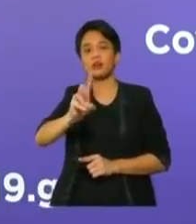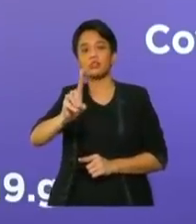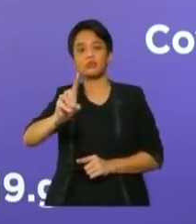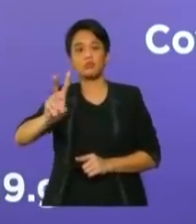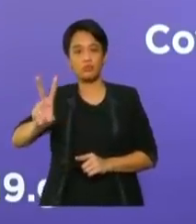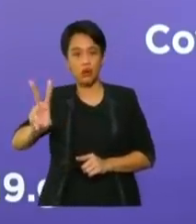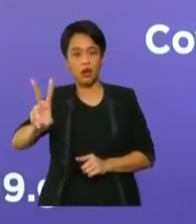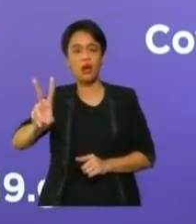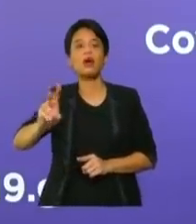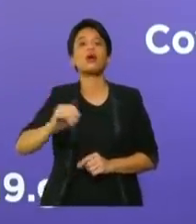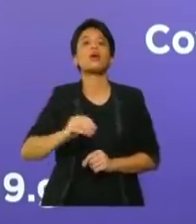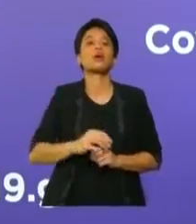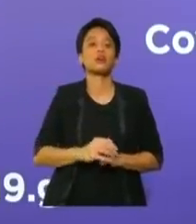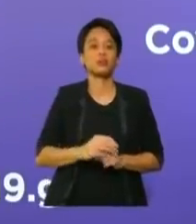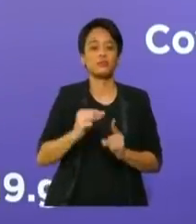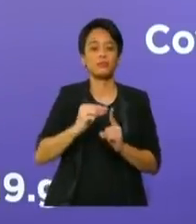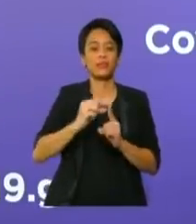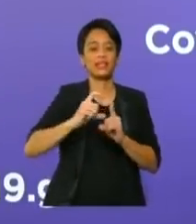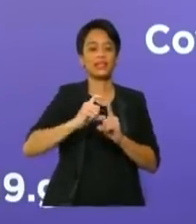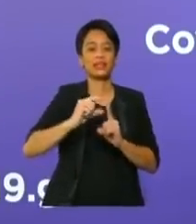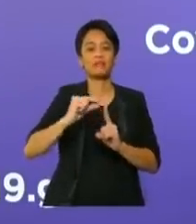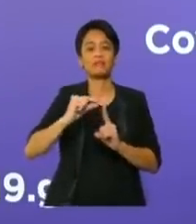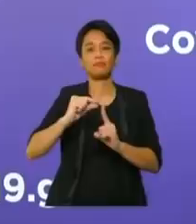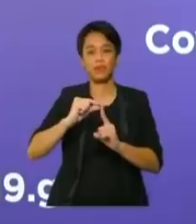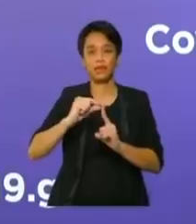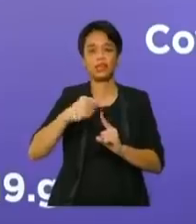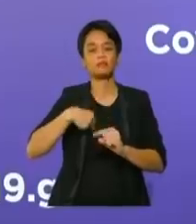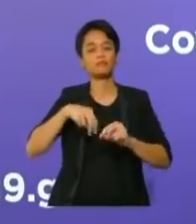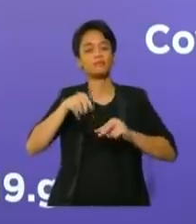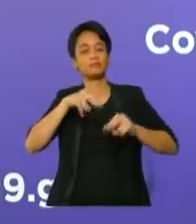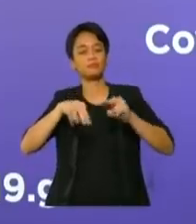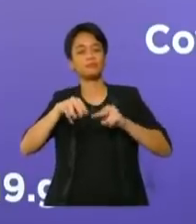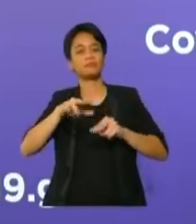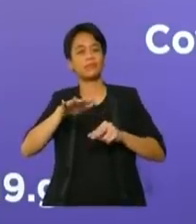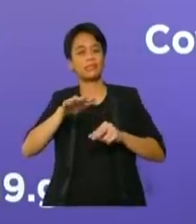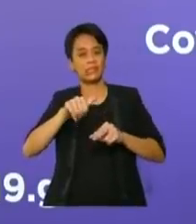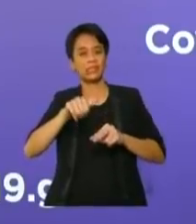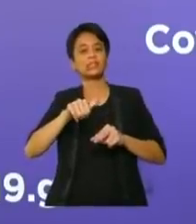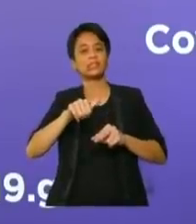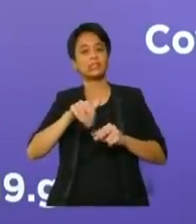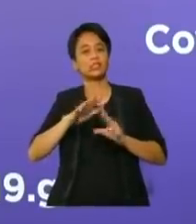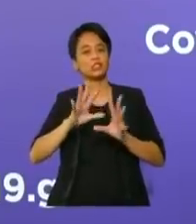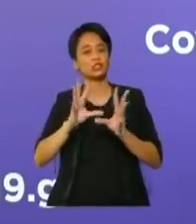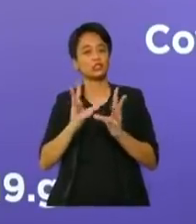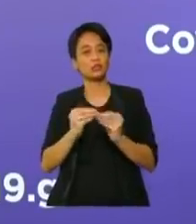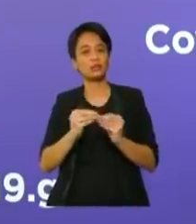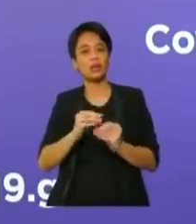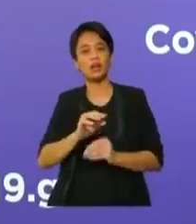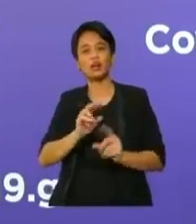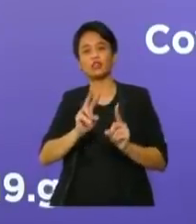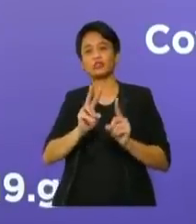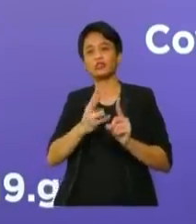49.212 dan kemudian PDP yang masih kita lakukan pengawasan secara ketat adalah